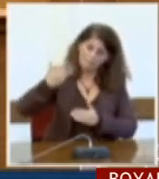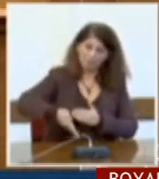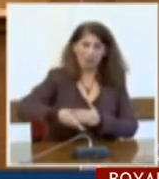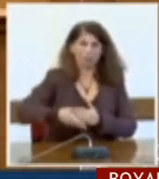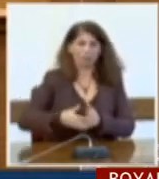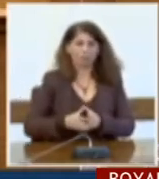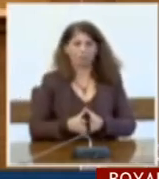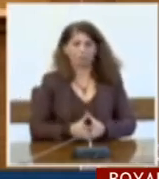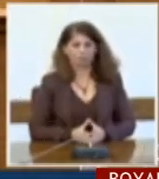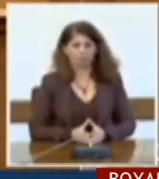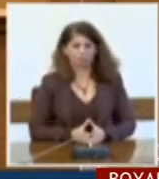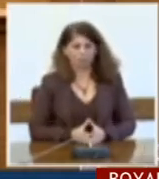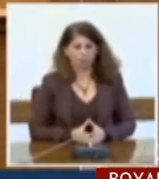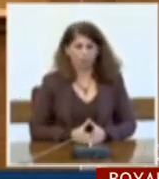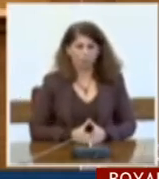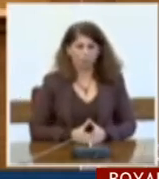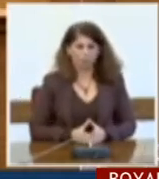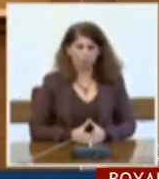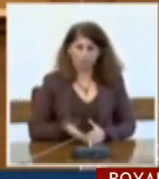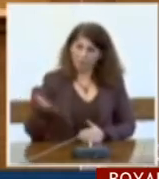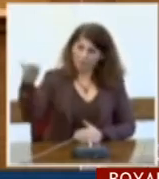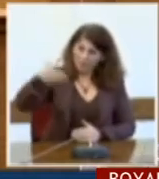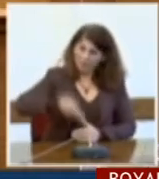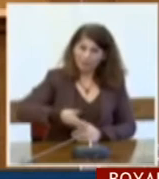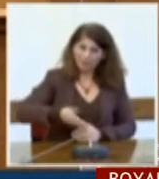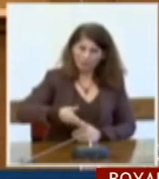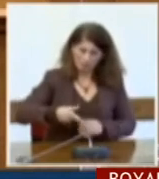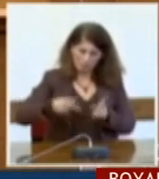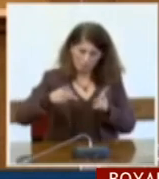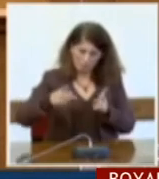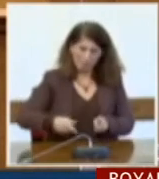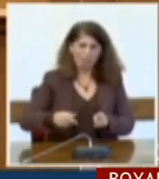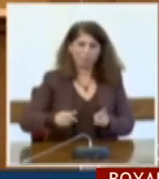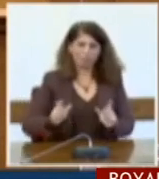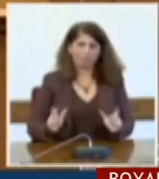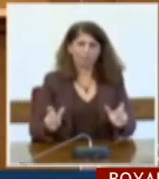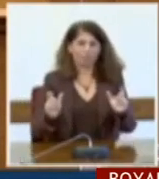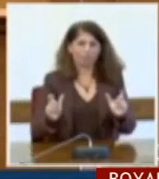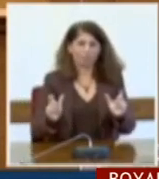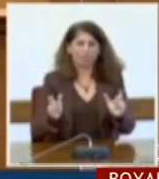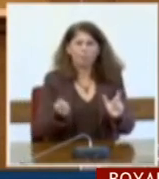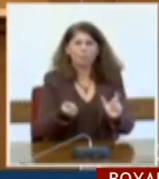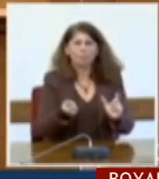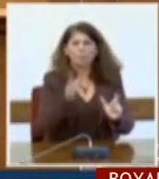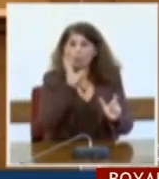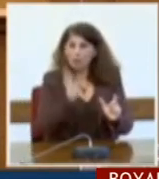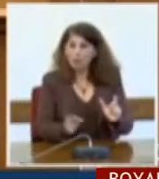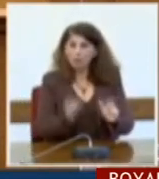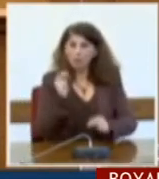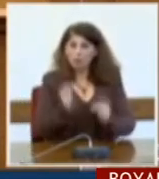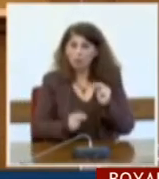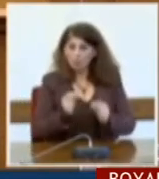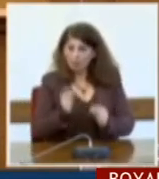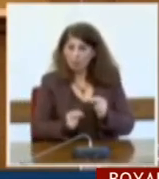εσείς να ανακόψετε με ψίχουλα σε σχέση με το πραγματικό πρόβλημα,